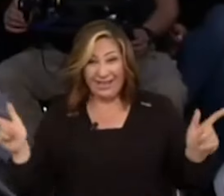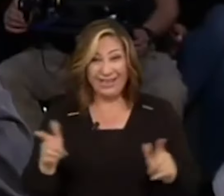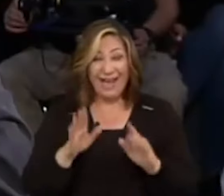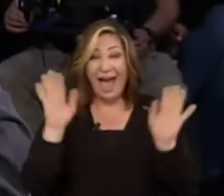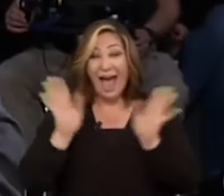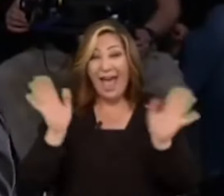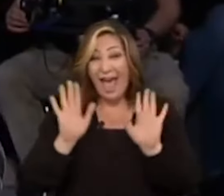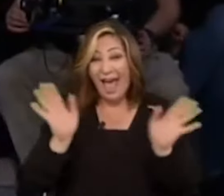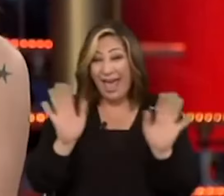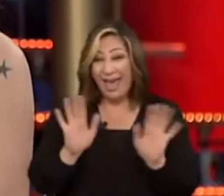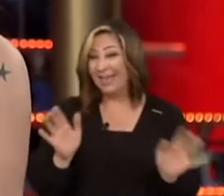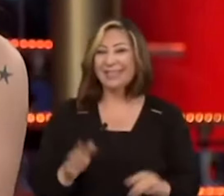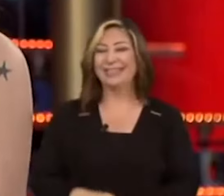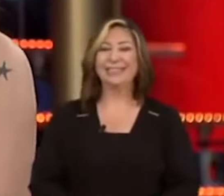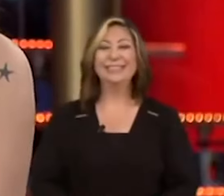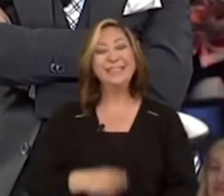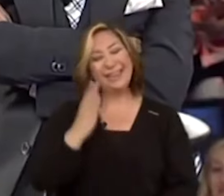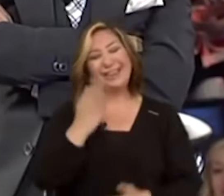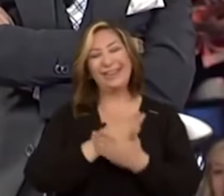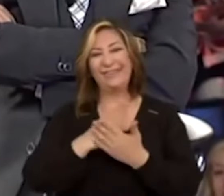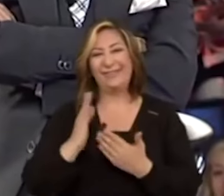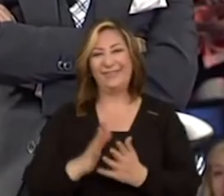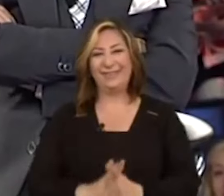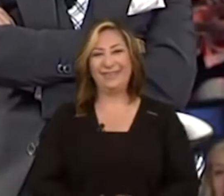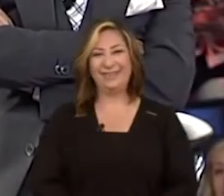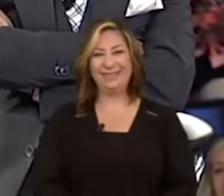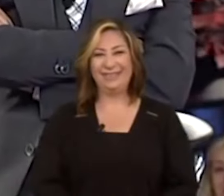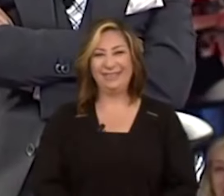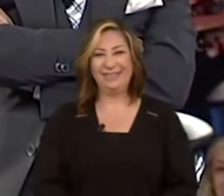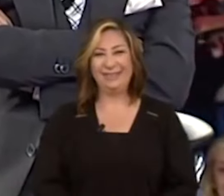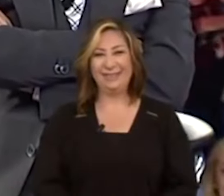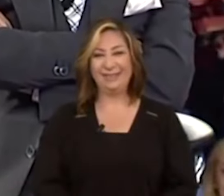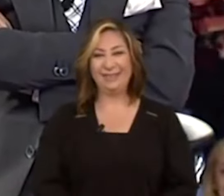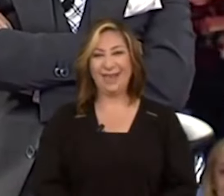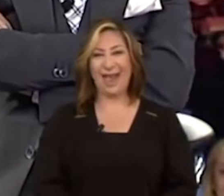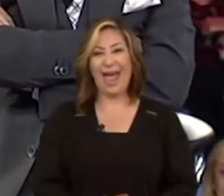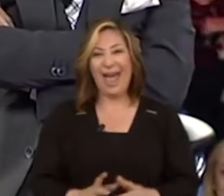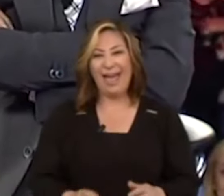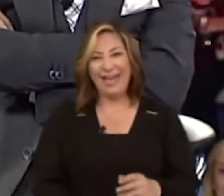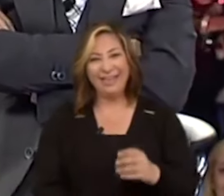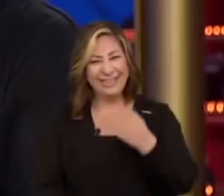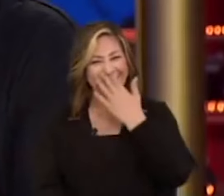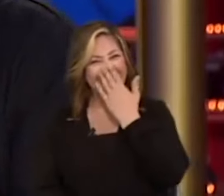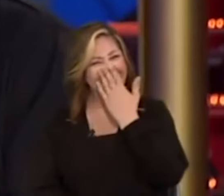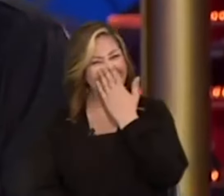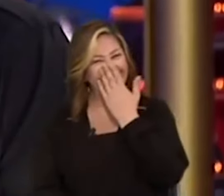Ay ay ay ay ay. Evet. Evet. Above.